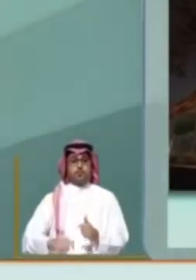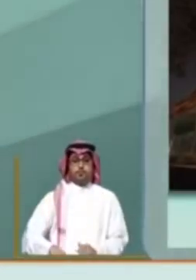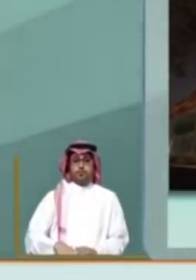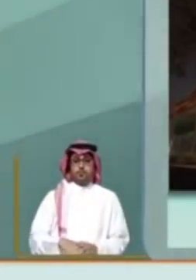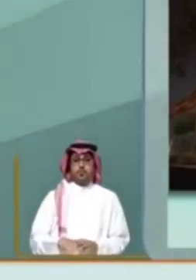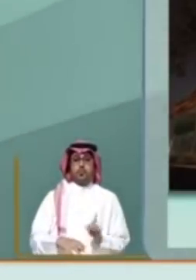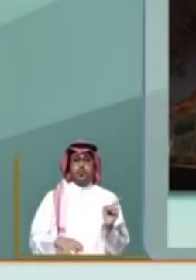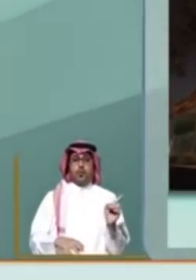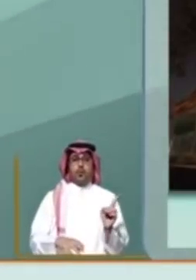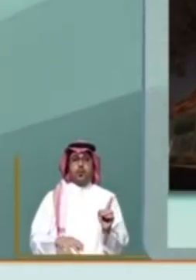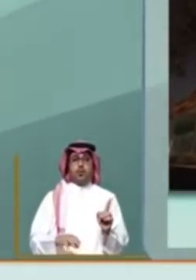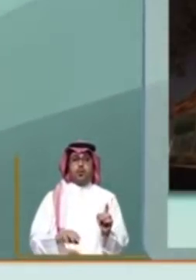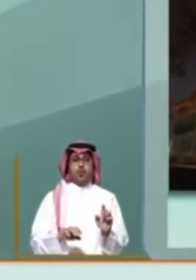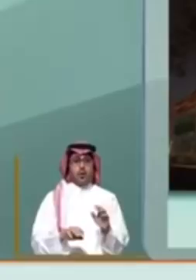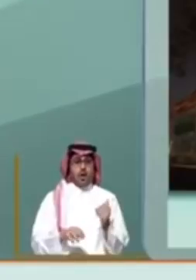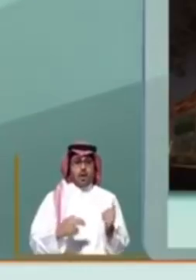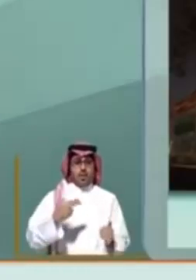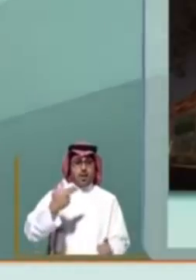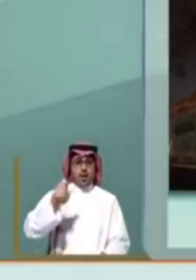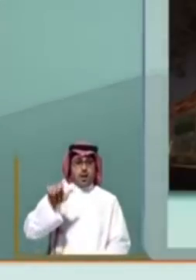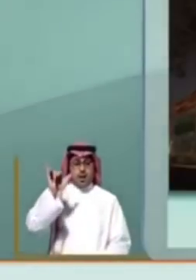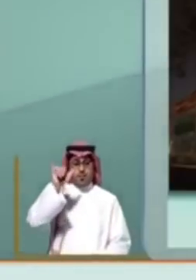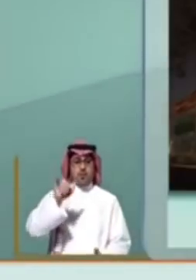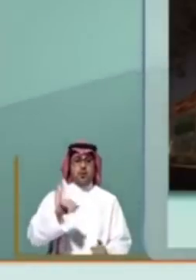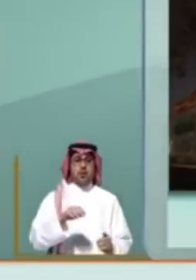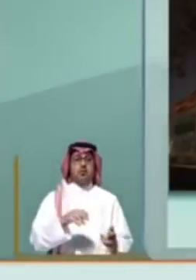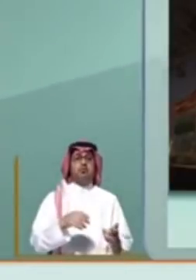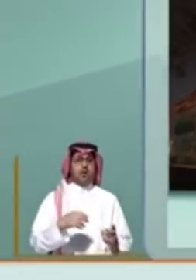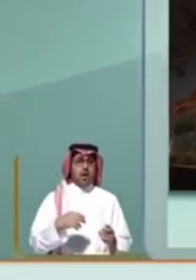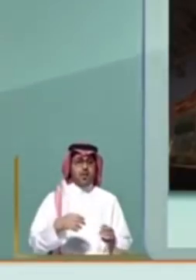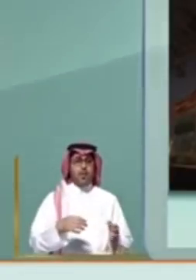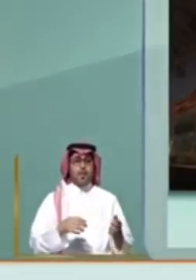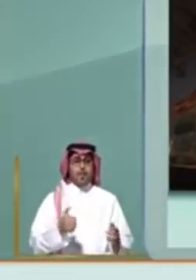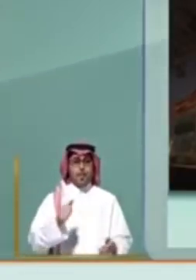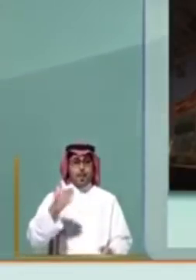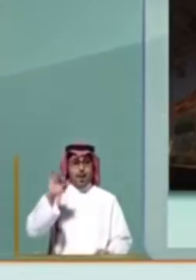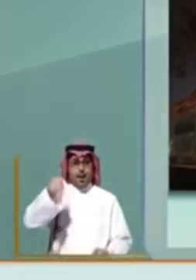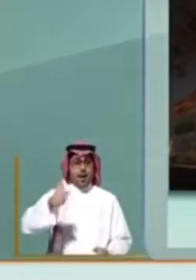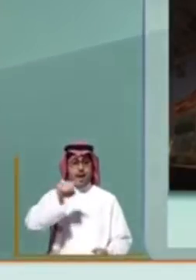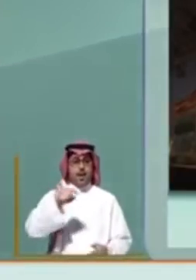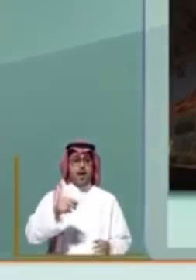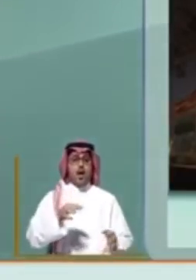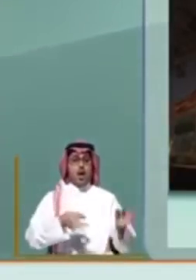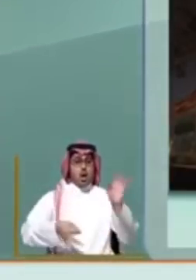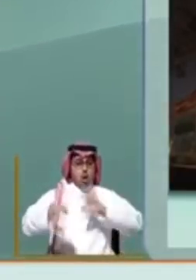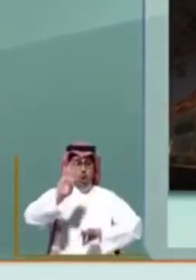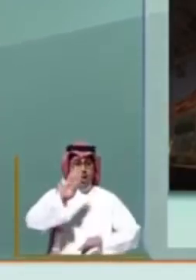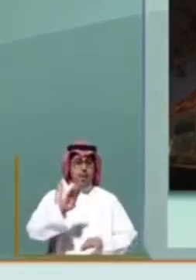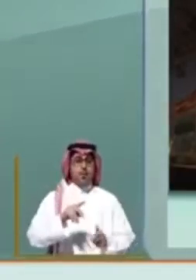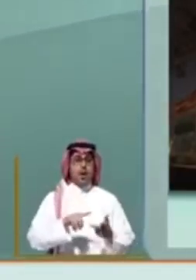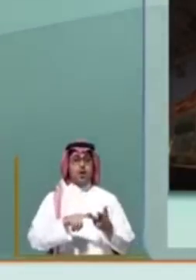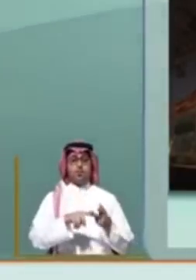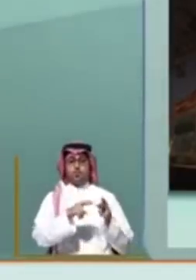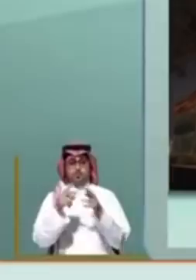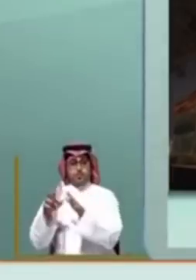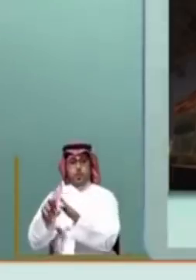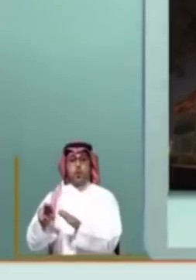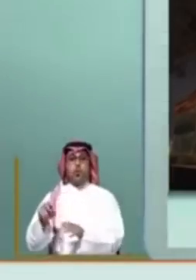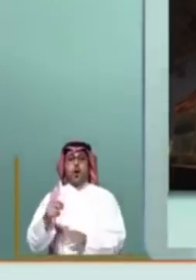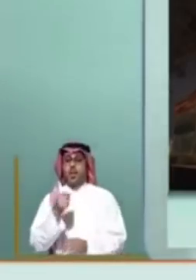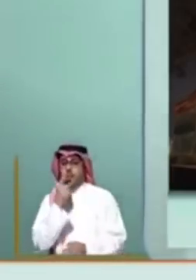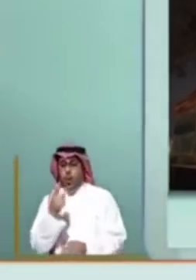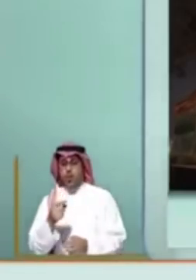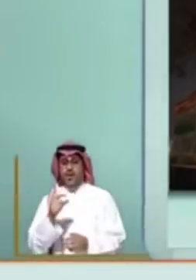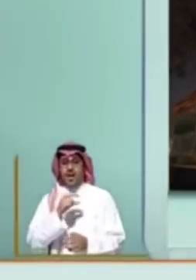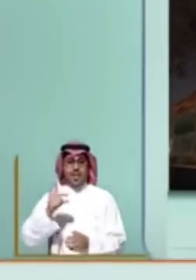العلمي يتكون من 4 مواد وهي الأحياء والكيمياء والفيزياء والرياضيات، والنظري يتكون من 7 مواد هي التوحيد